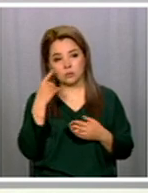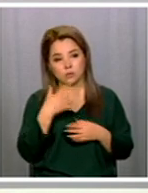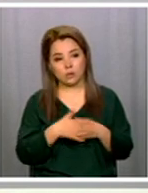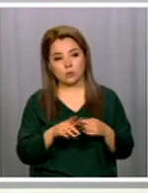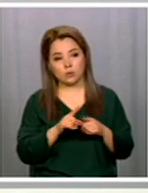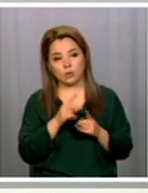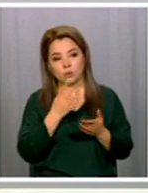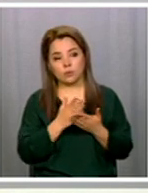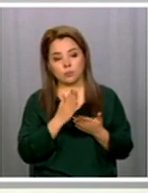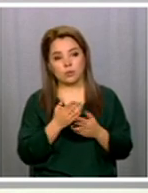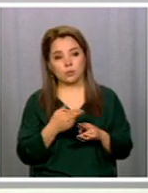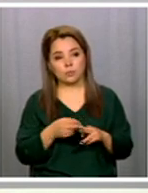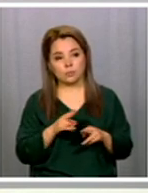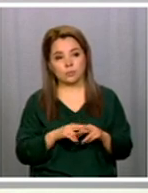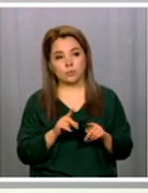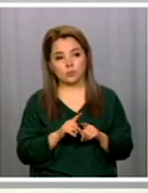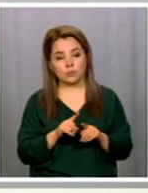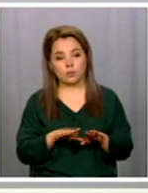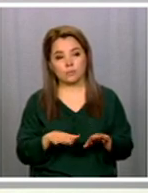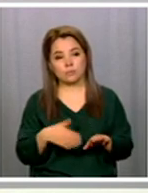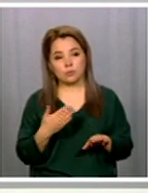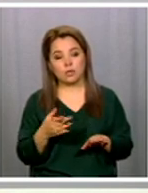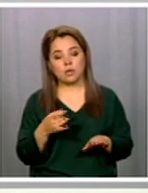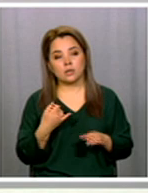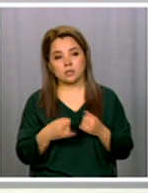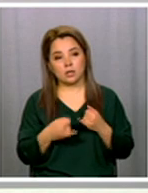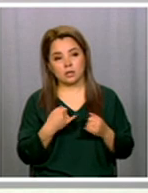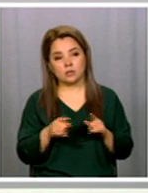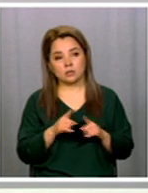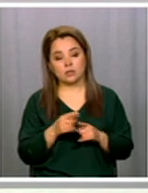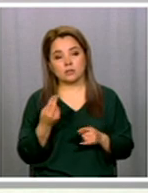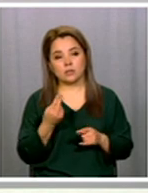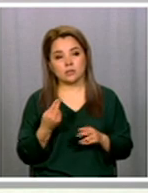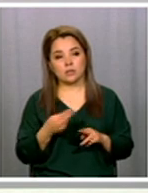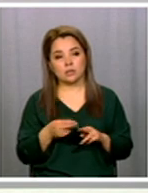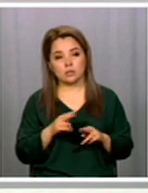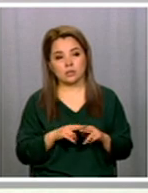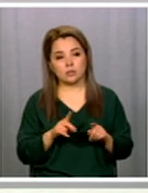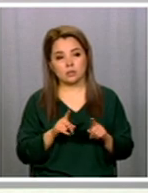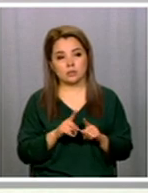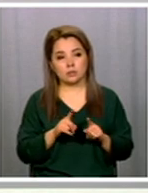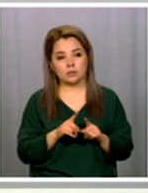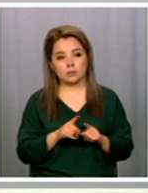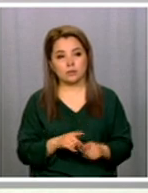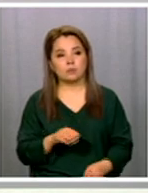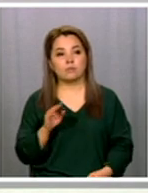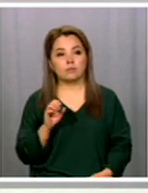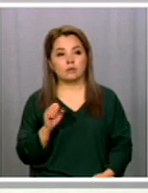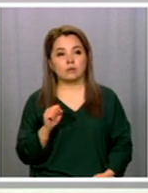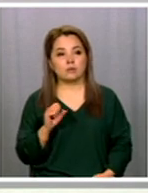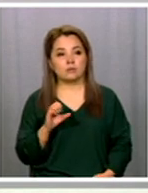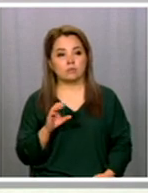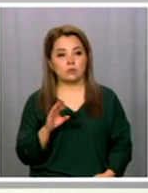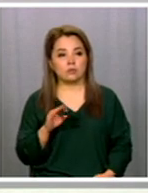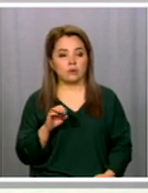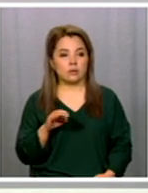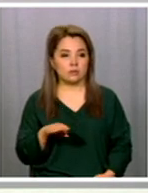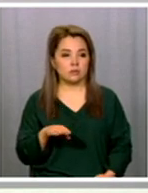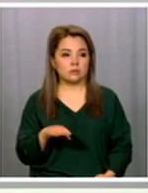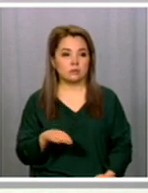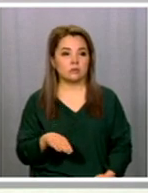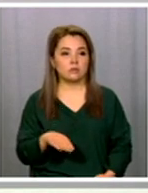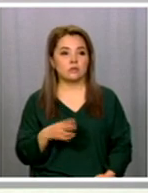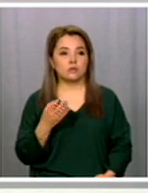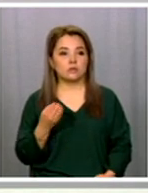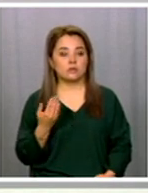көрсетілген. Сонымен мұндағы сары түсті жаңа айтып өткендей фосфаттан